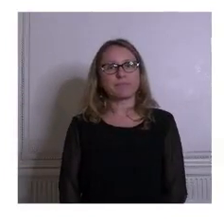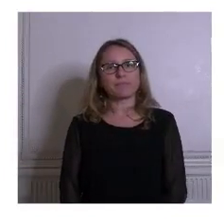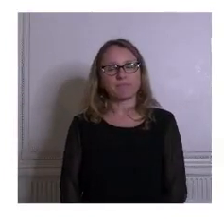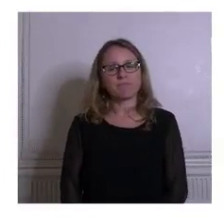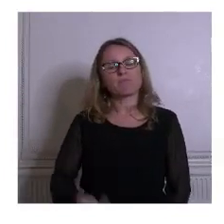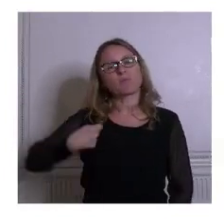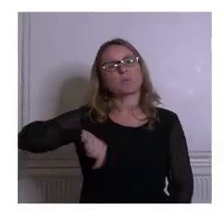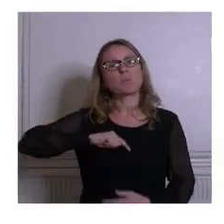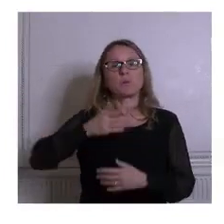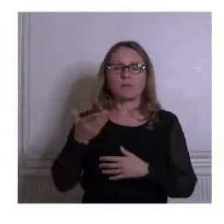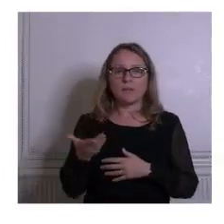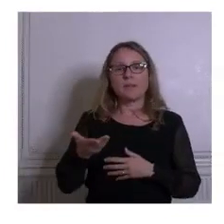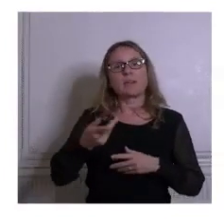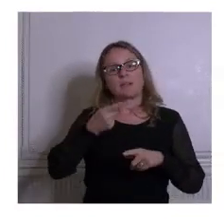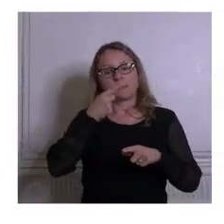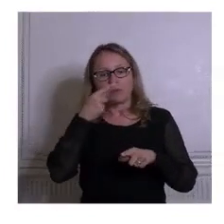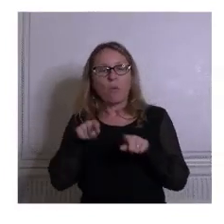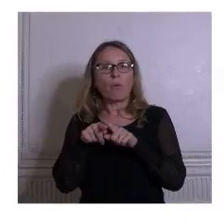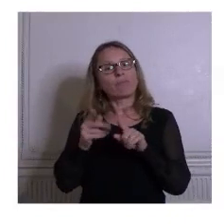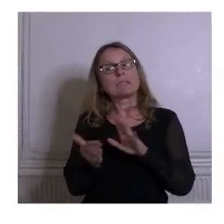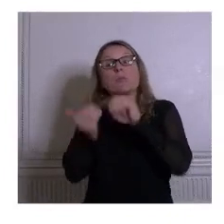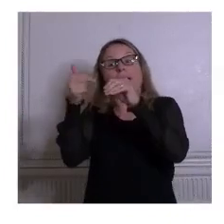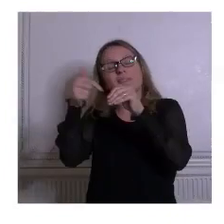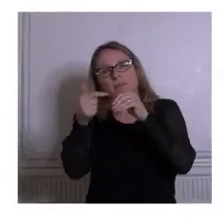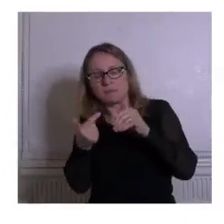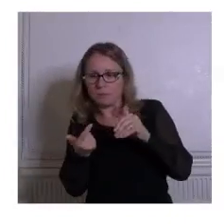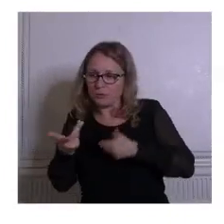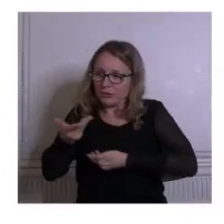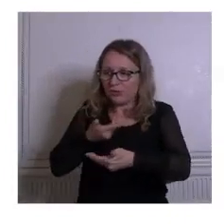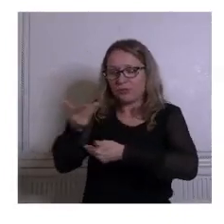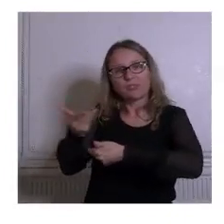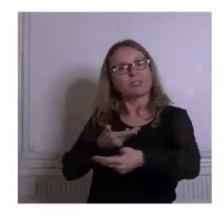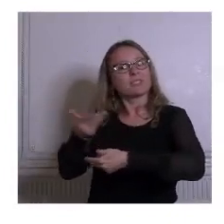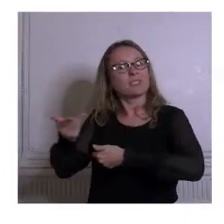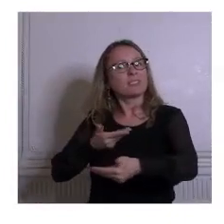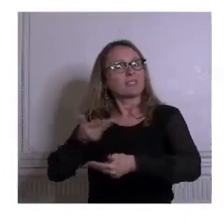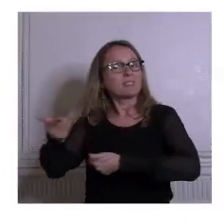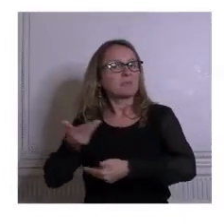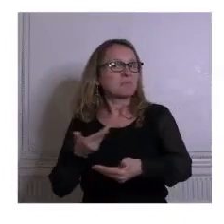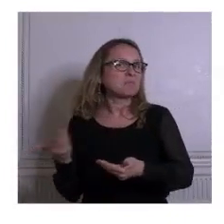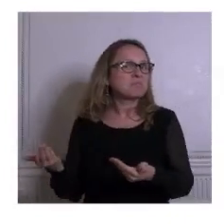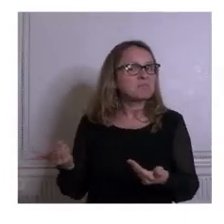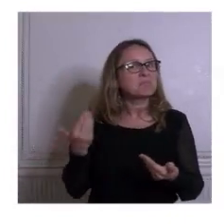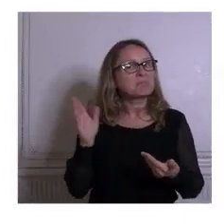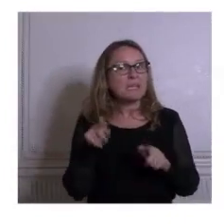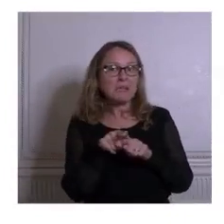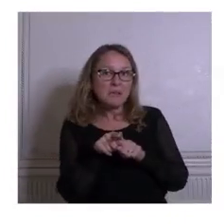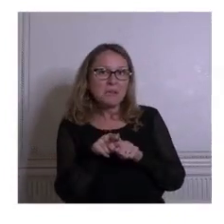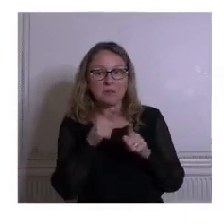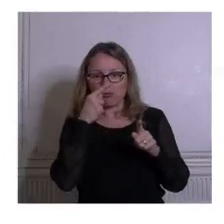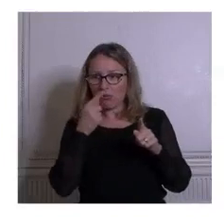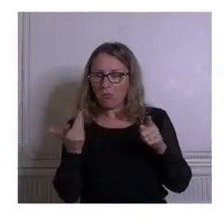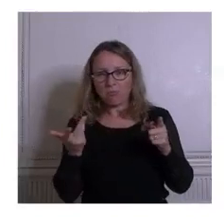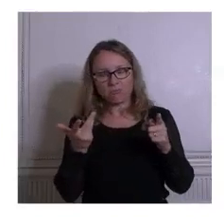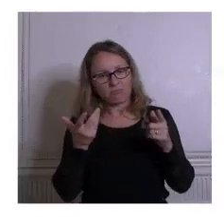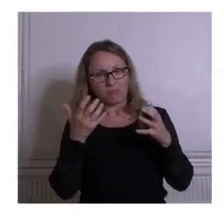comme on a fait la poste de... Comment s'appelle la poste de... Feldman. À mettre un fonctionnaire qui ferait le travail que